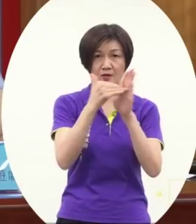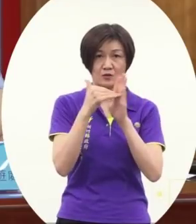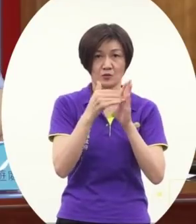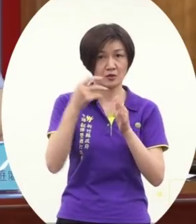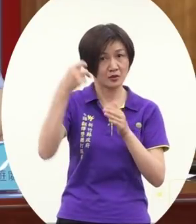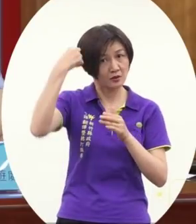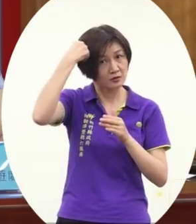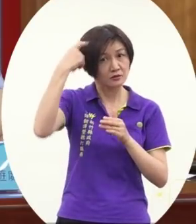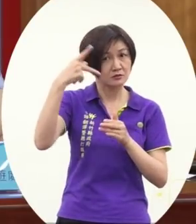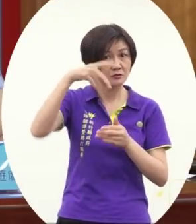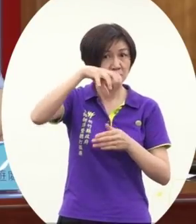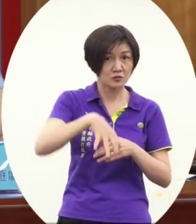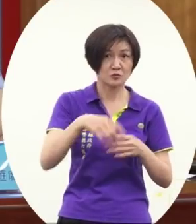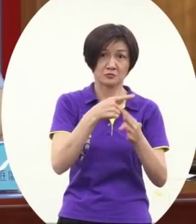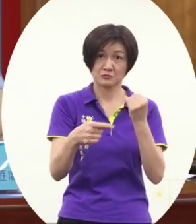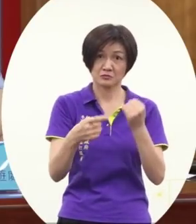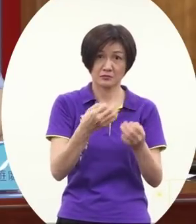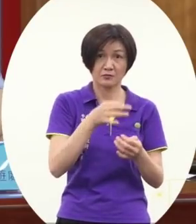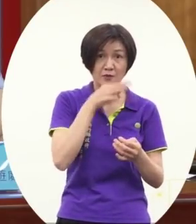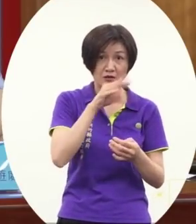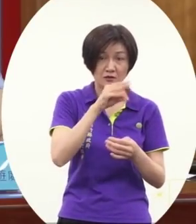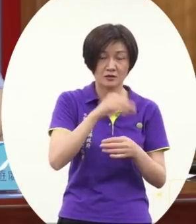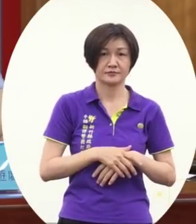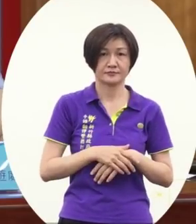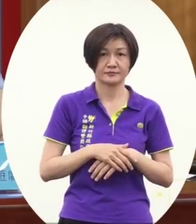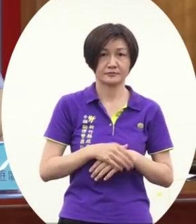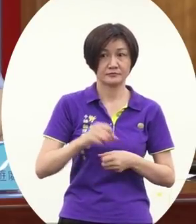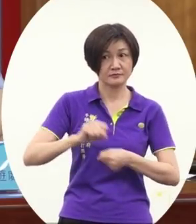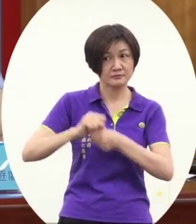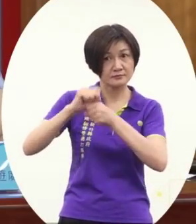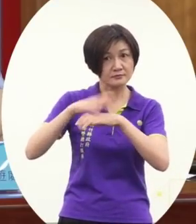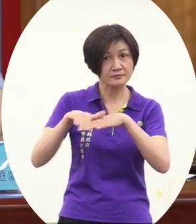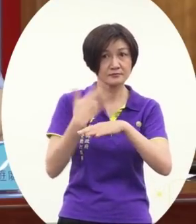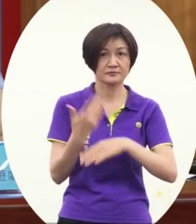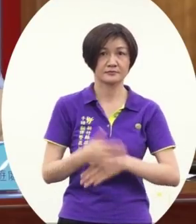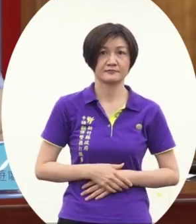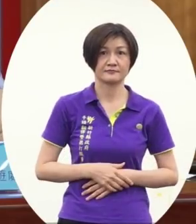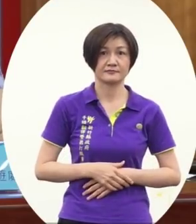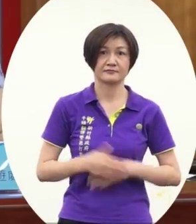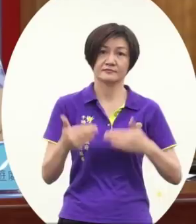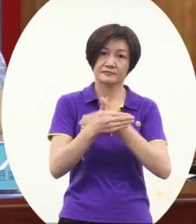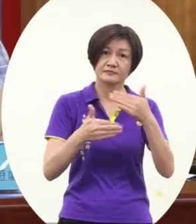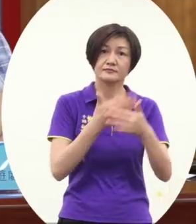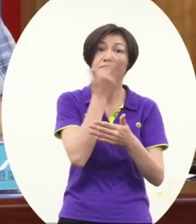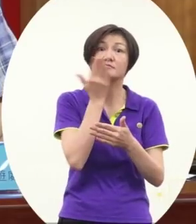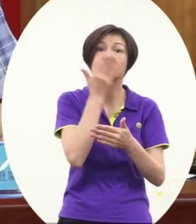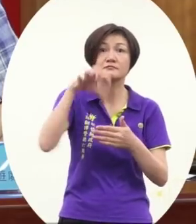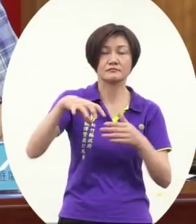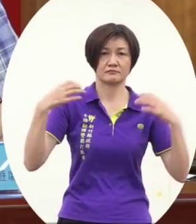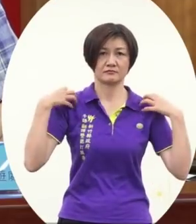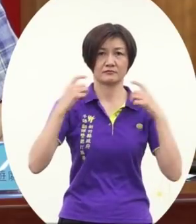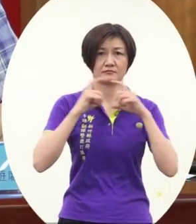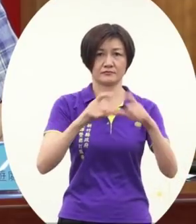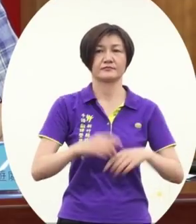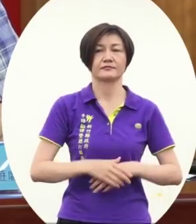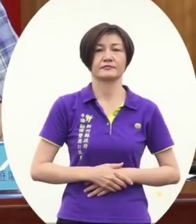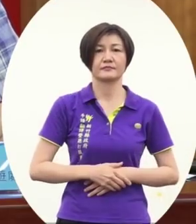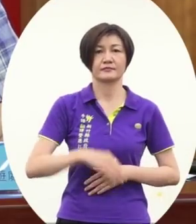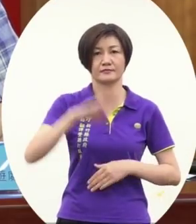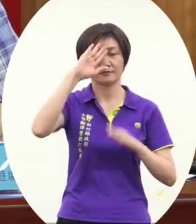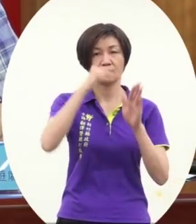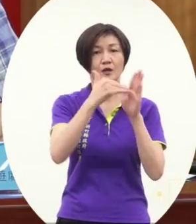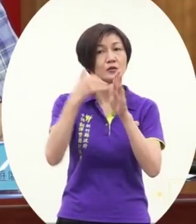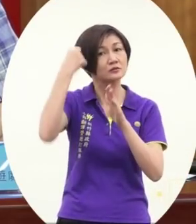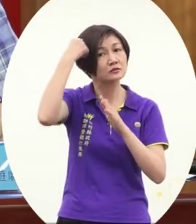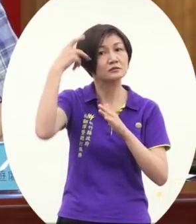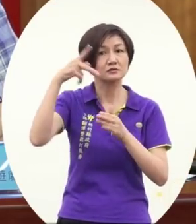如何？使用现况为何？有持续增加量能的计划吗？请教旅处回答。 防疫旅馆的说明，那其